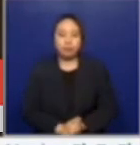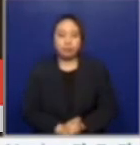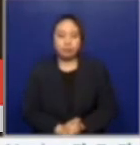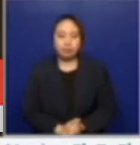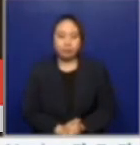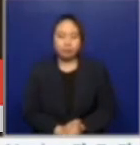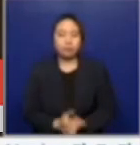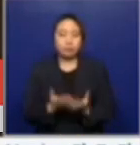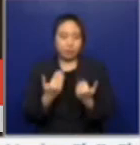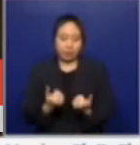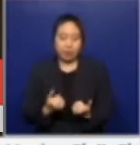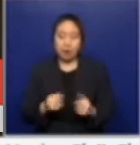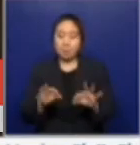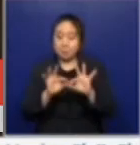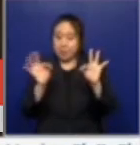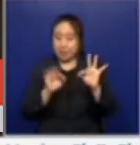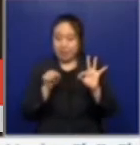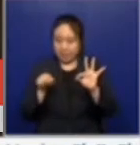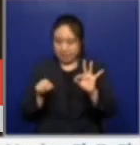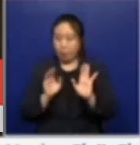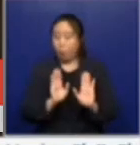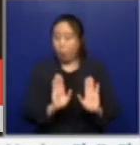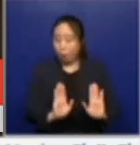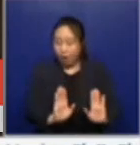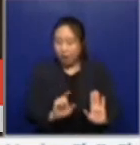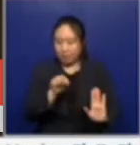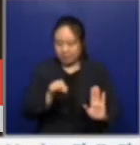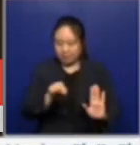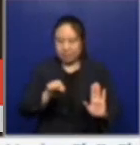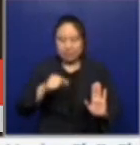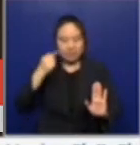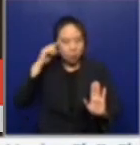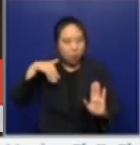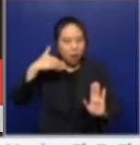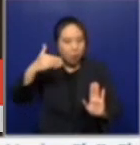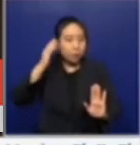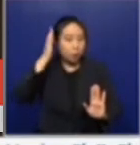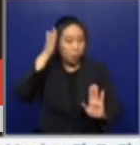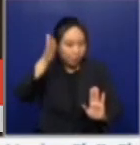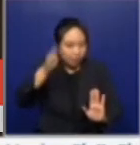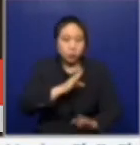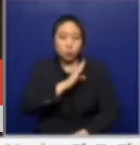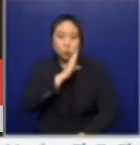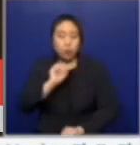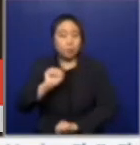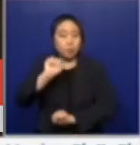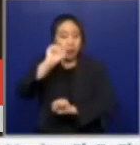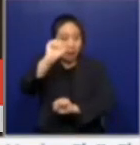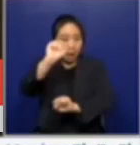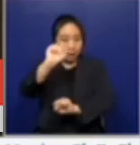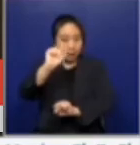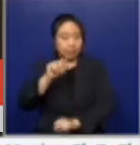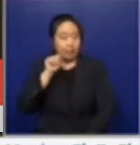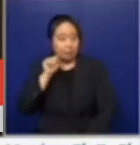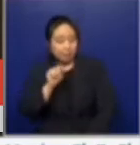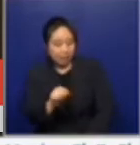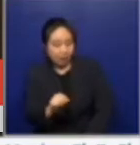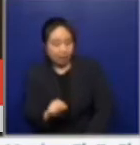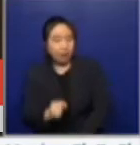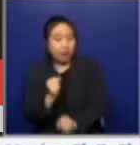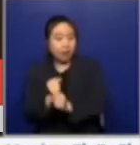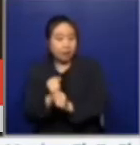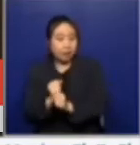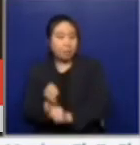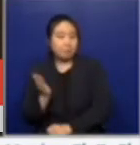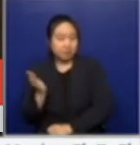การคงบัญญัติดังกล่าวว่าย่อมทำให้เกิดผลว่าแม้ประกาศคำสั่งหรือการกระทำจะละเมิด